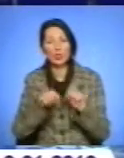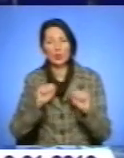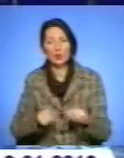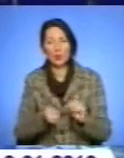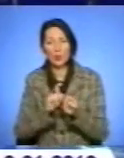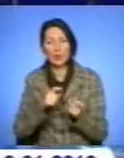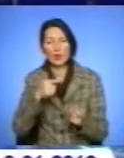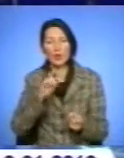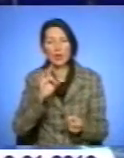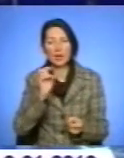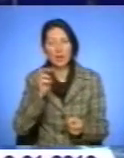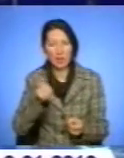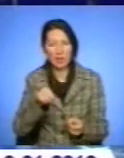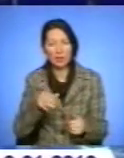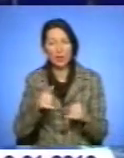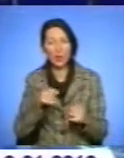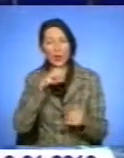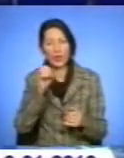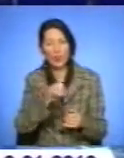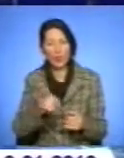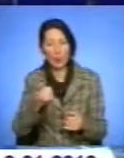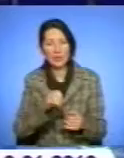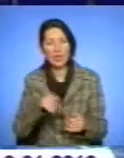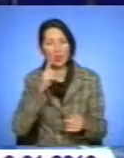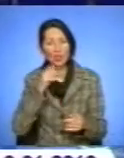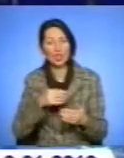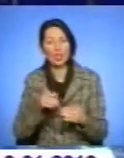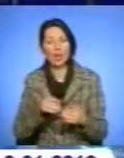грант у Європейському молодіжному фонді. Це та інше